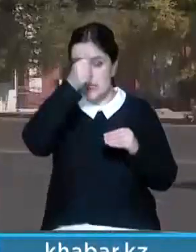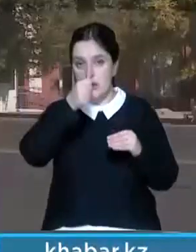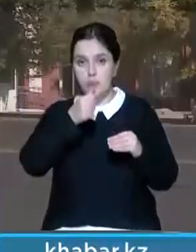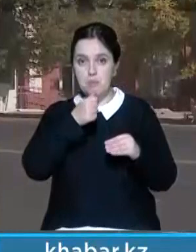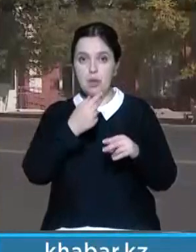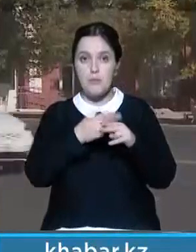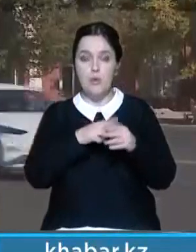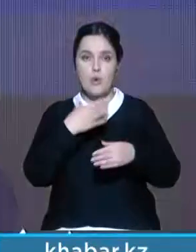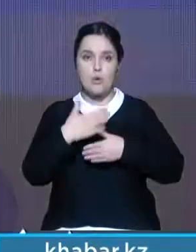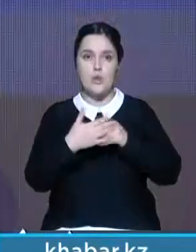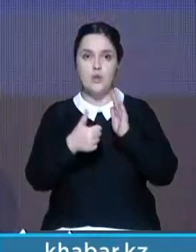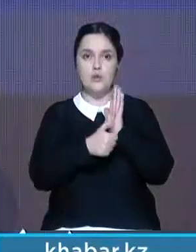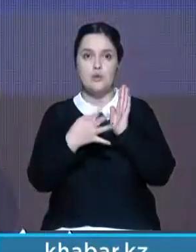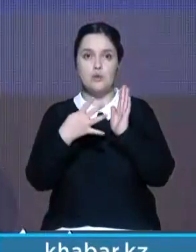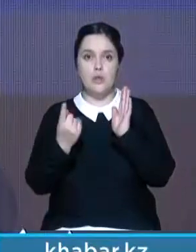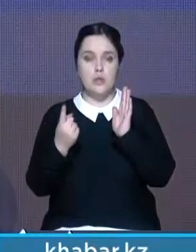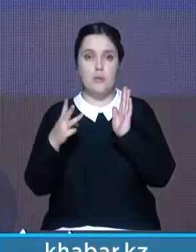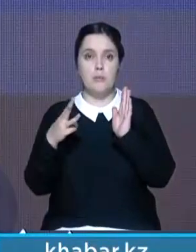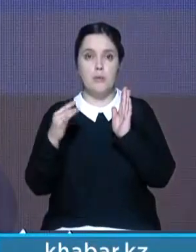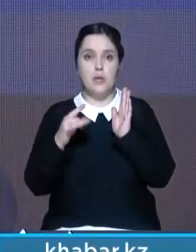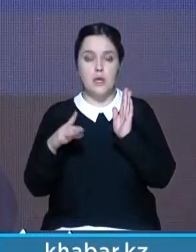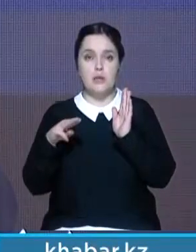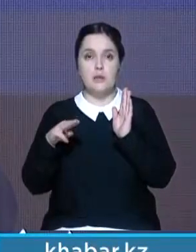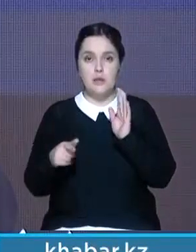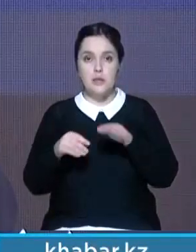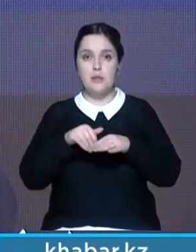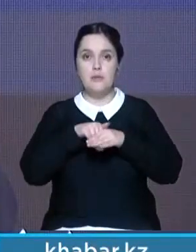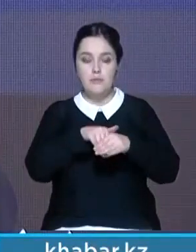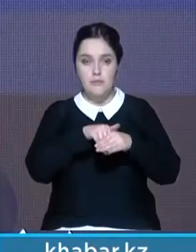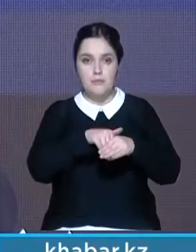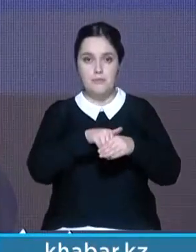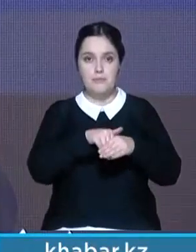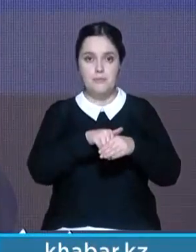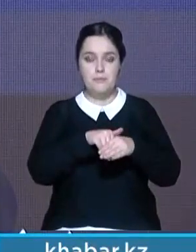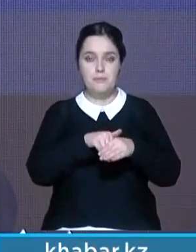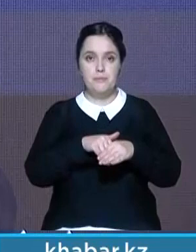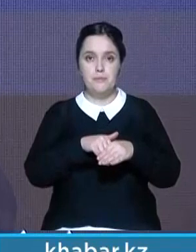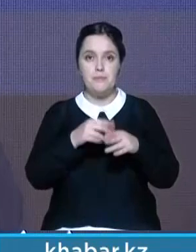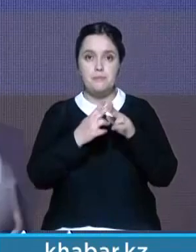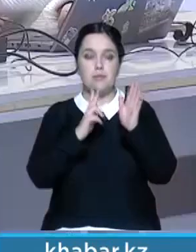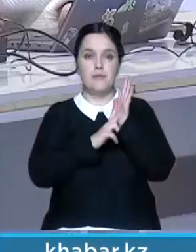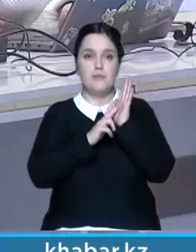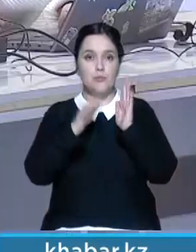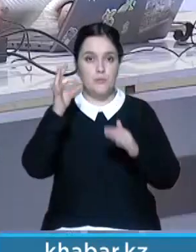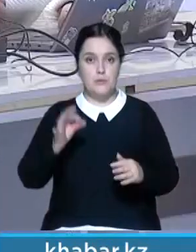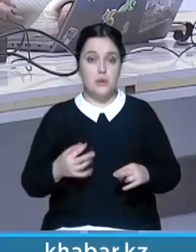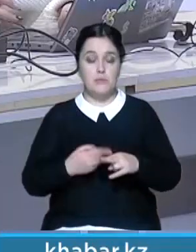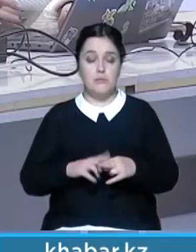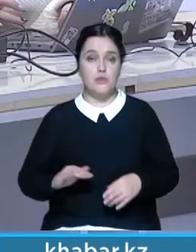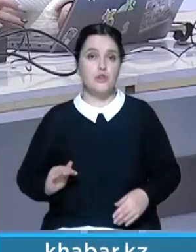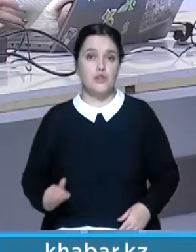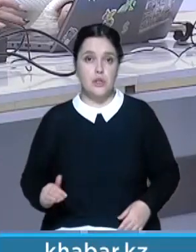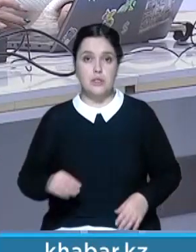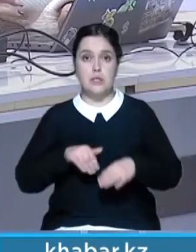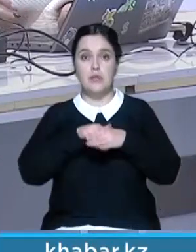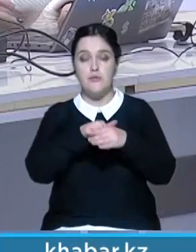около 641 миллиарда тенге инвестиций, в основной капитал, из которых 86% это частные инвестиции. Создан